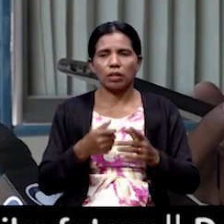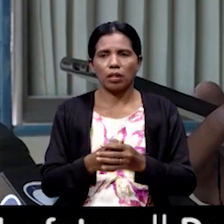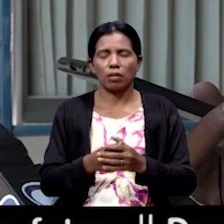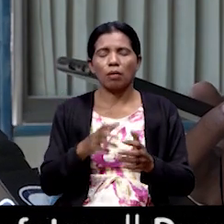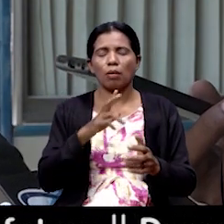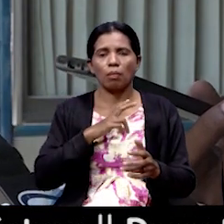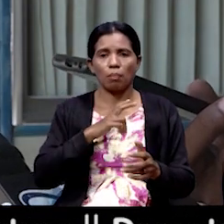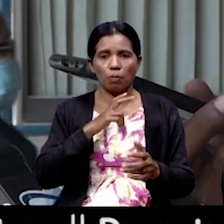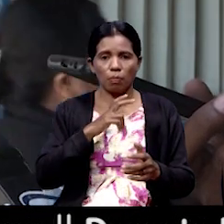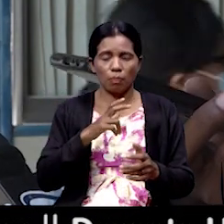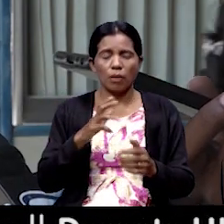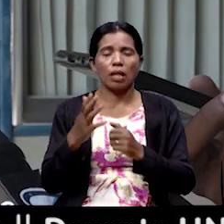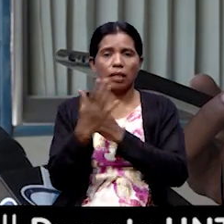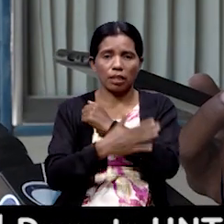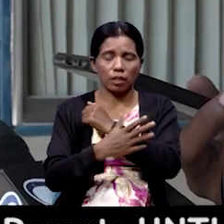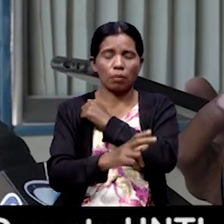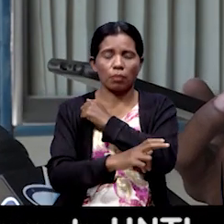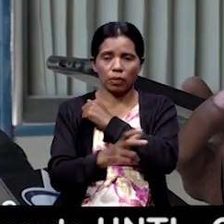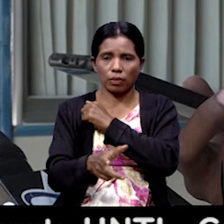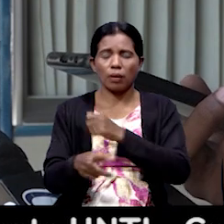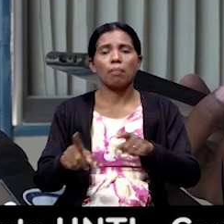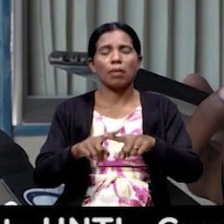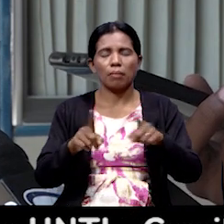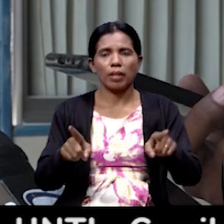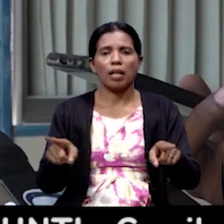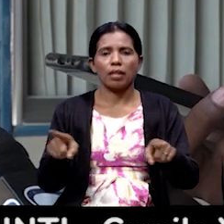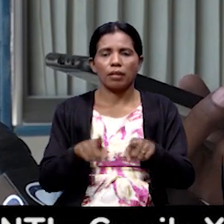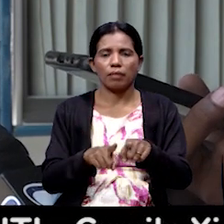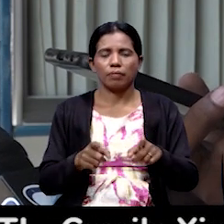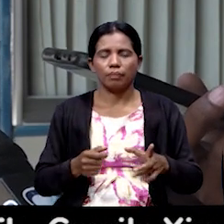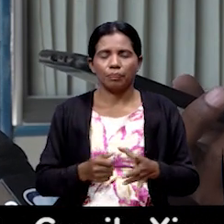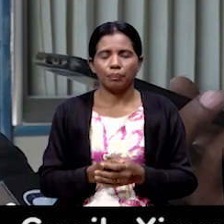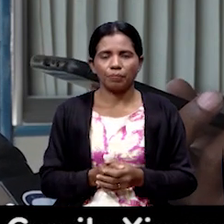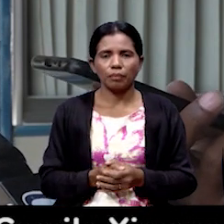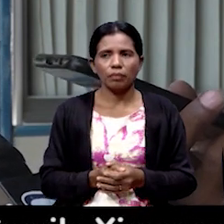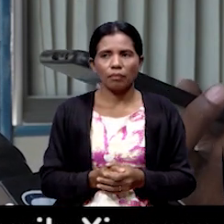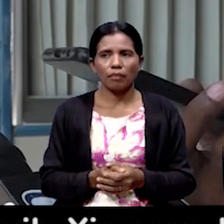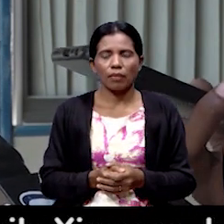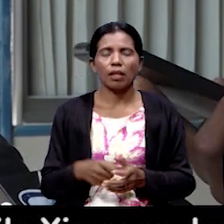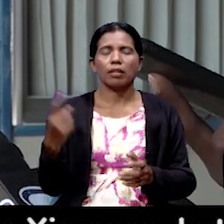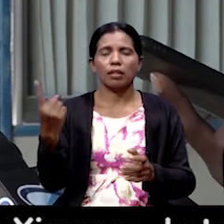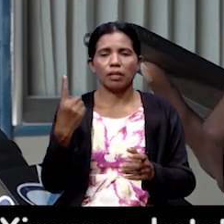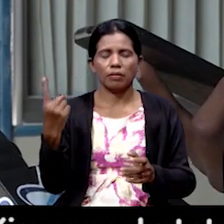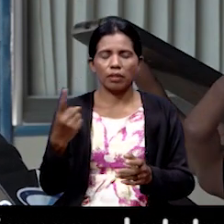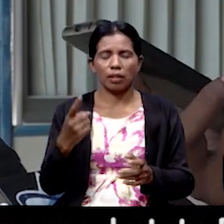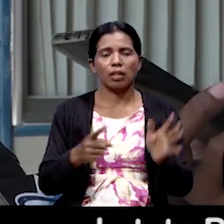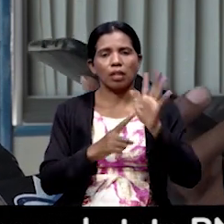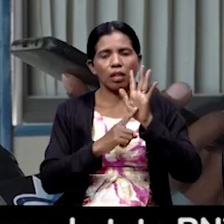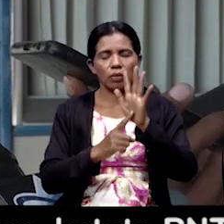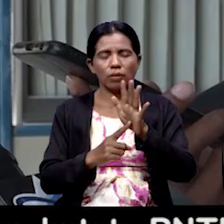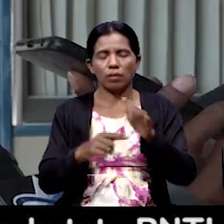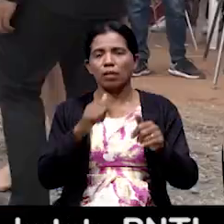Portugal, mai be, hanesa niniam be seda nia sempre hatudu kataknya